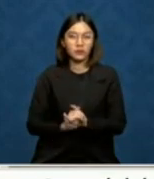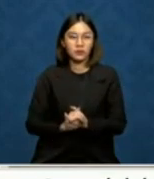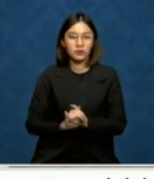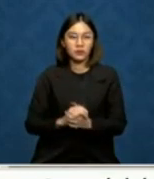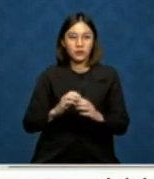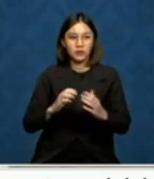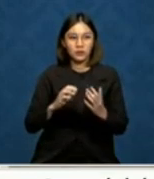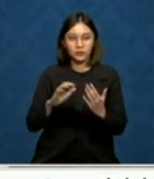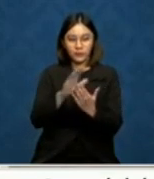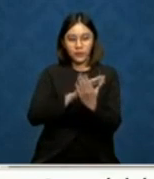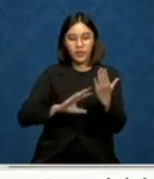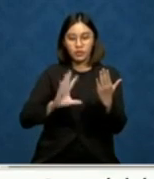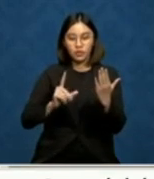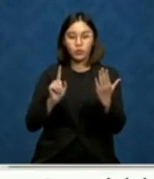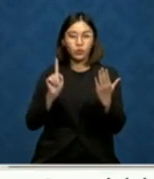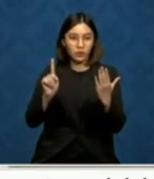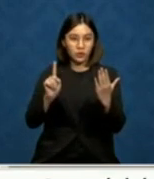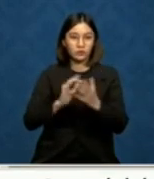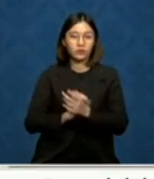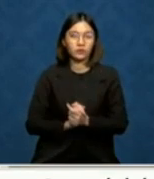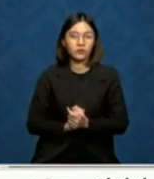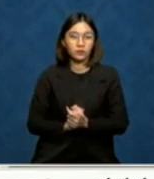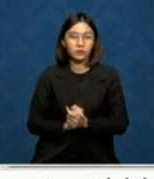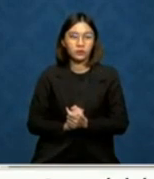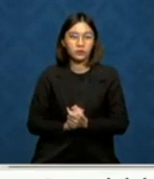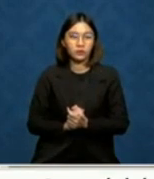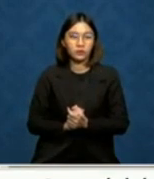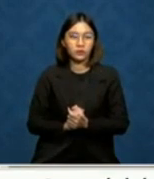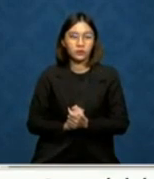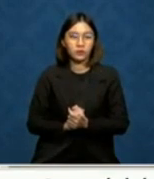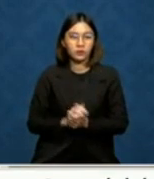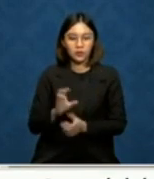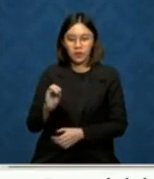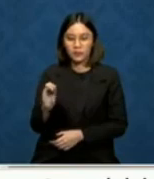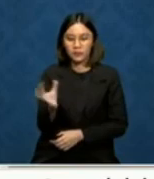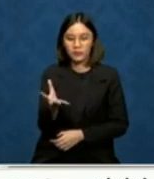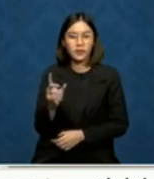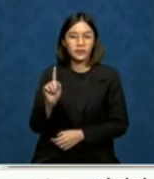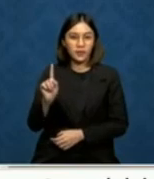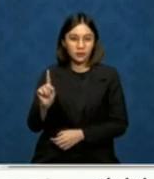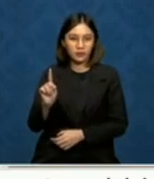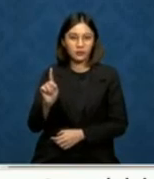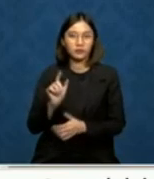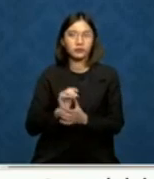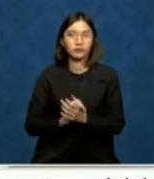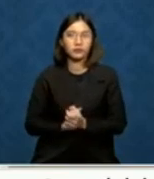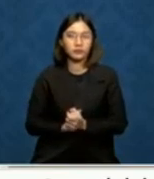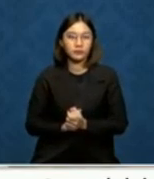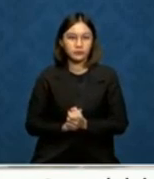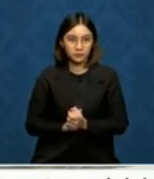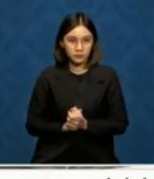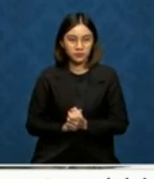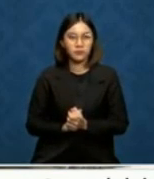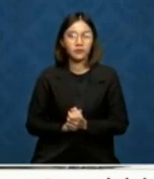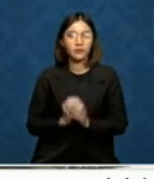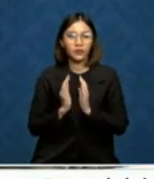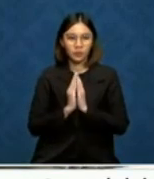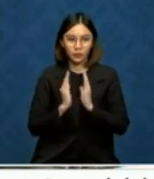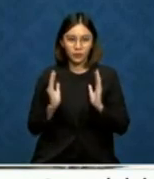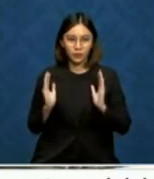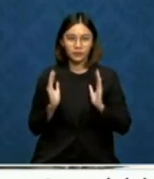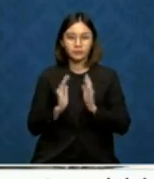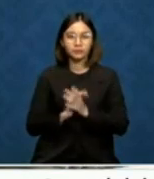ชาติไทยพัฒนา1ท่านและพรรคประชาชาติ1ท่านครับ ครับครับขอบคุณมากนะ